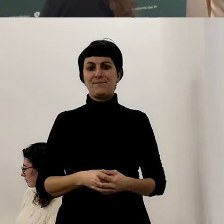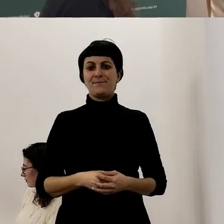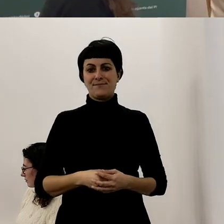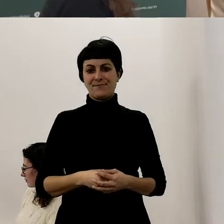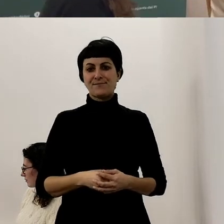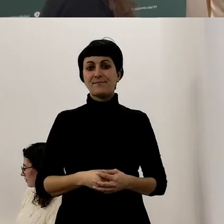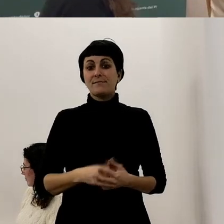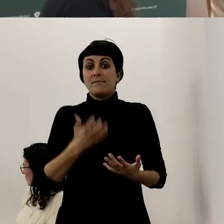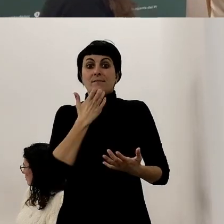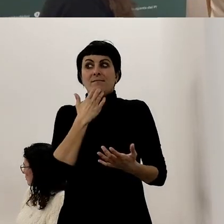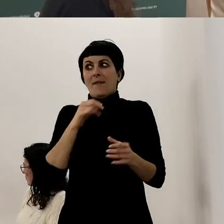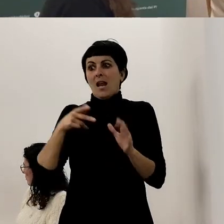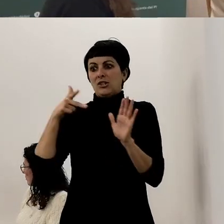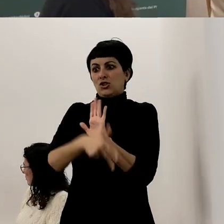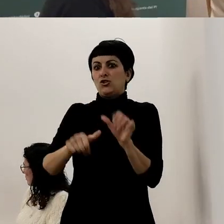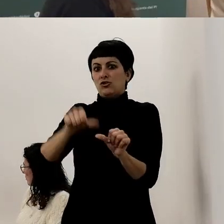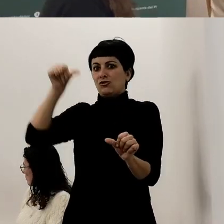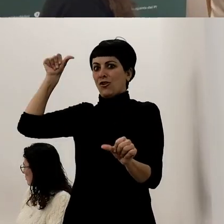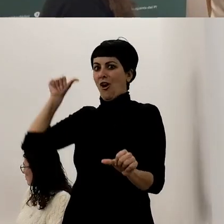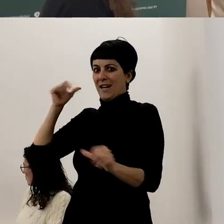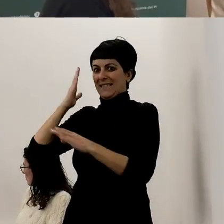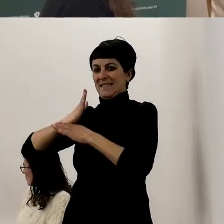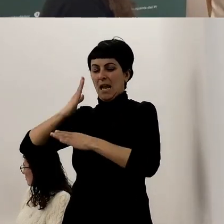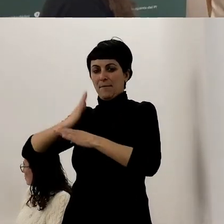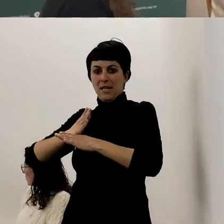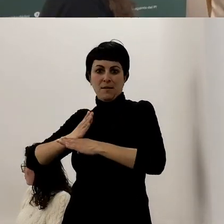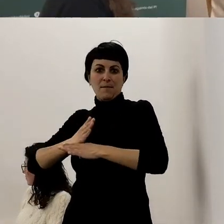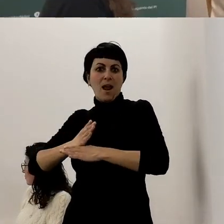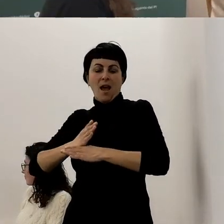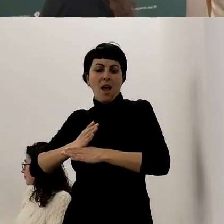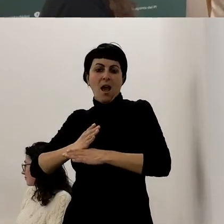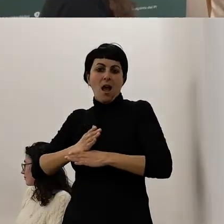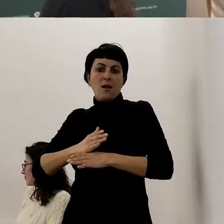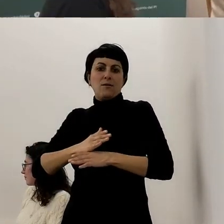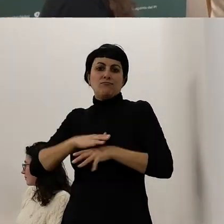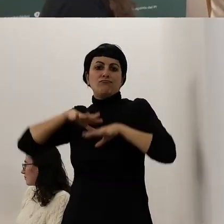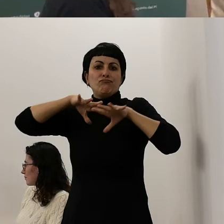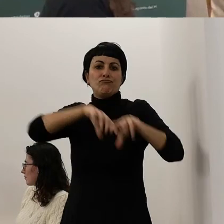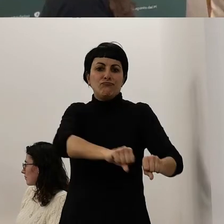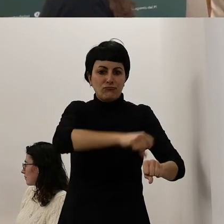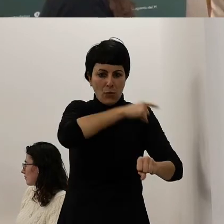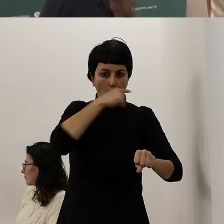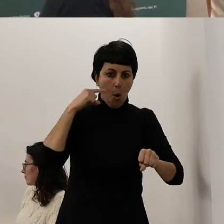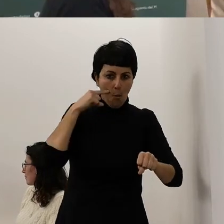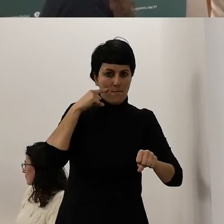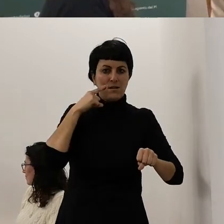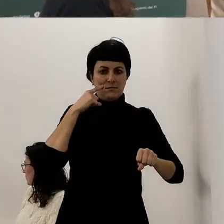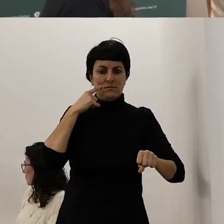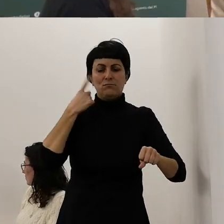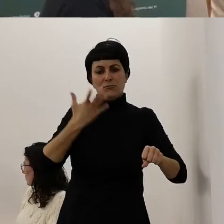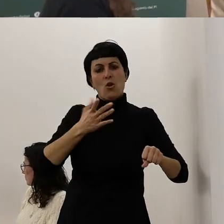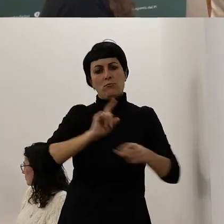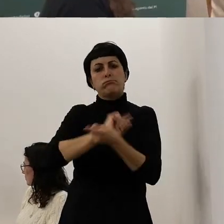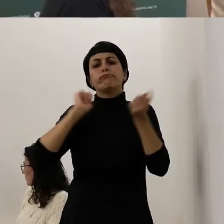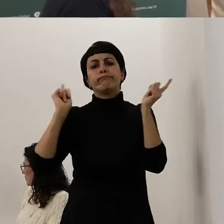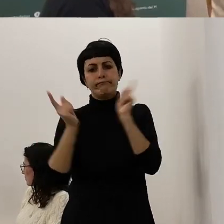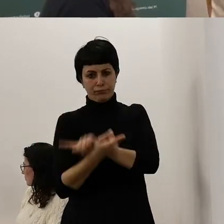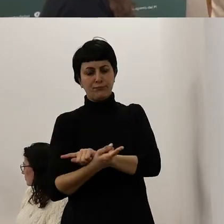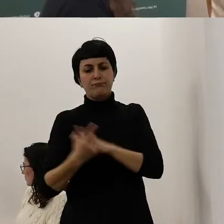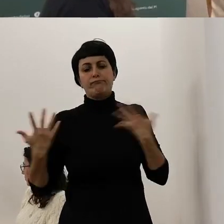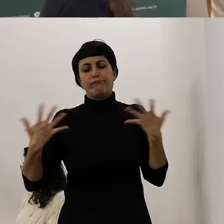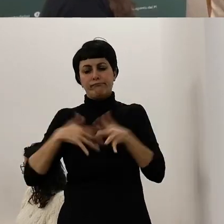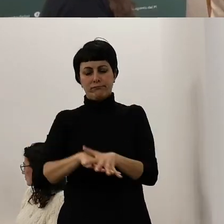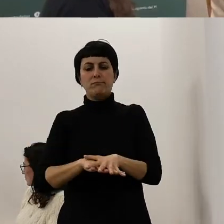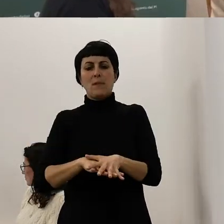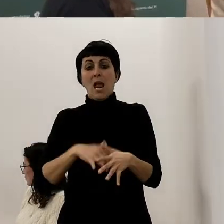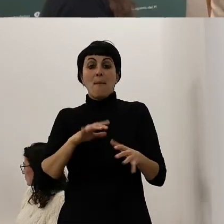que potser històricament han sigut més territori d'homes, no? I crec que això, com bé deia la Montserrat, és feina de